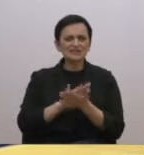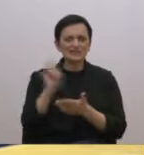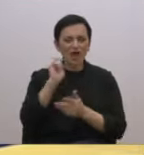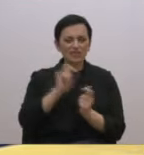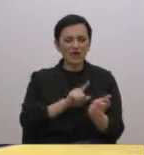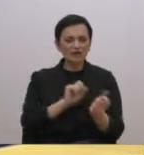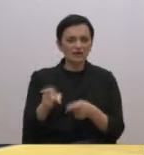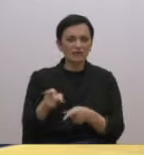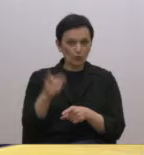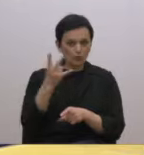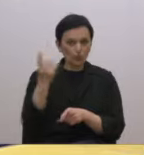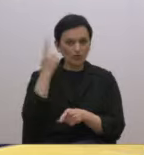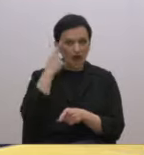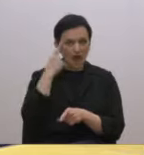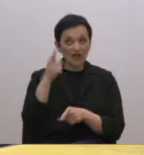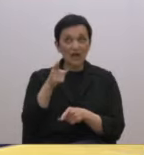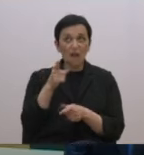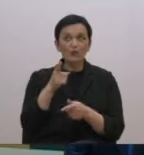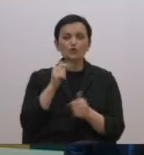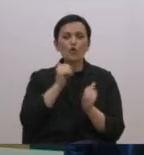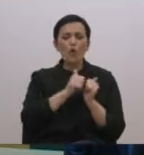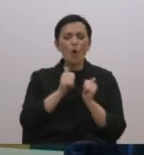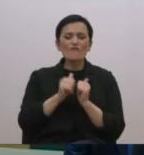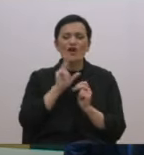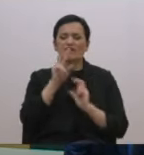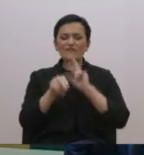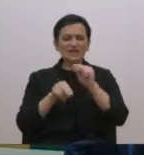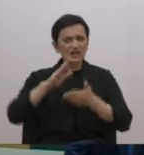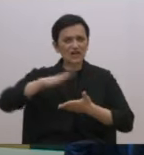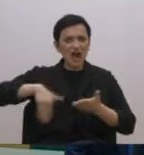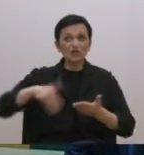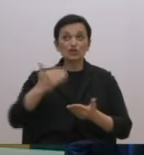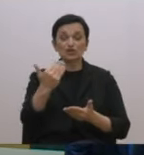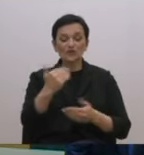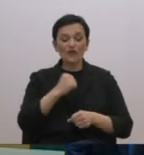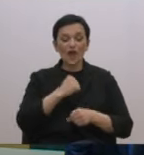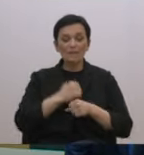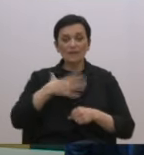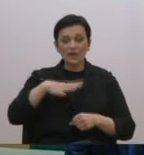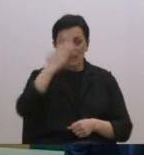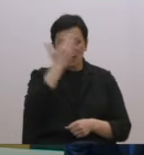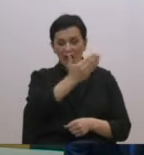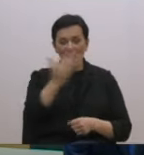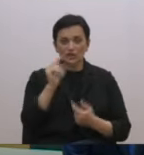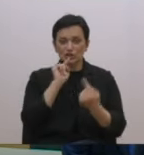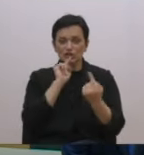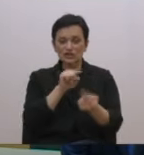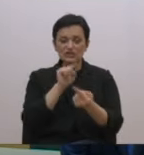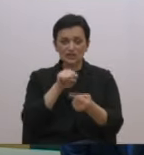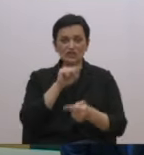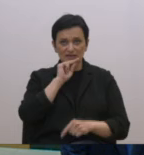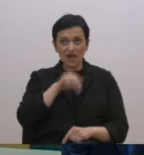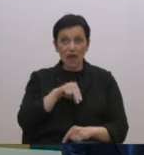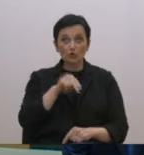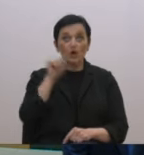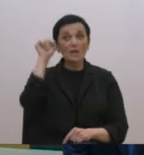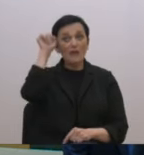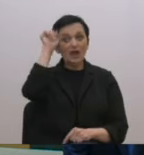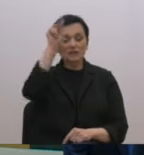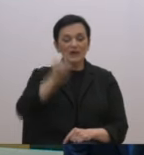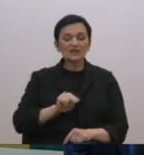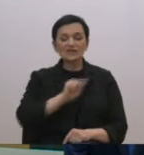გესმოდეთ. ყოველგვარი პათეტიკის გარეშე თქვენ ჩადიხართ ქართველი ხალხის წინააღმდეგ დანაშაულს. ღმერთმა